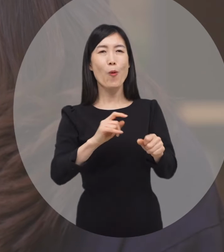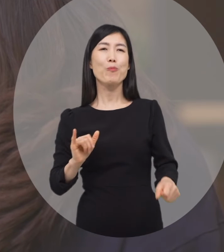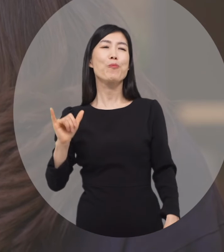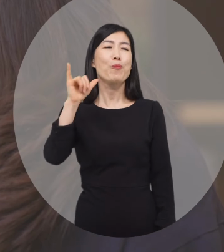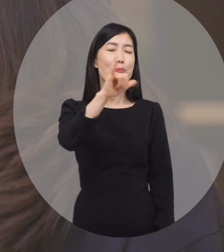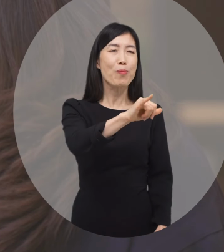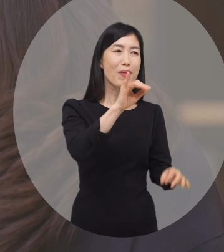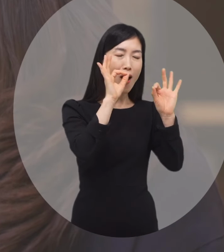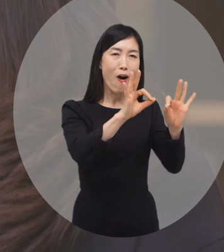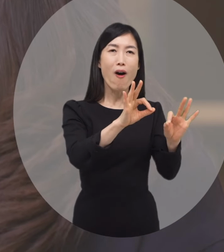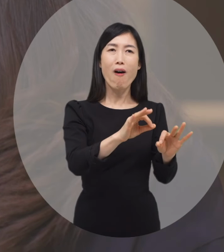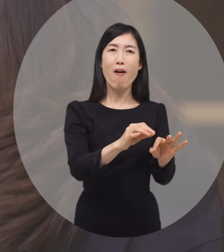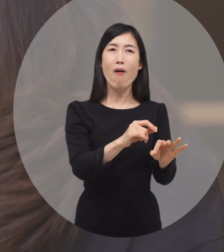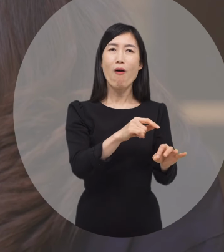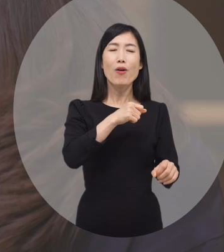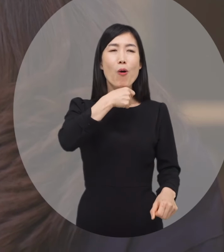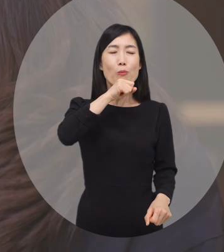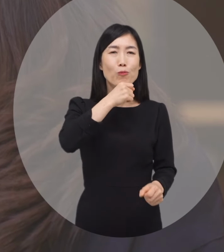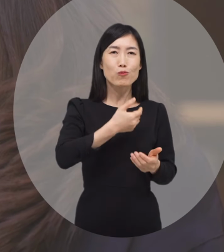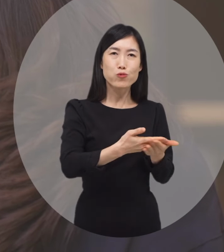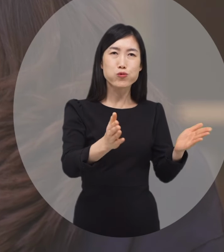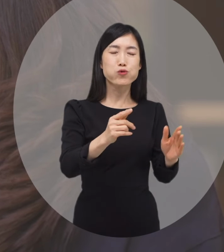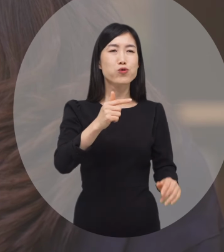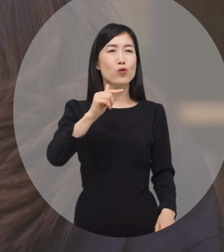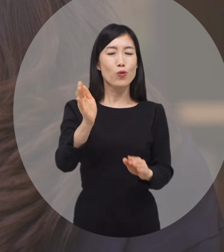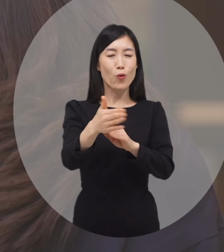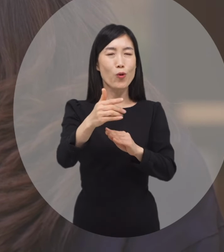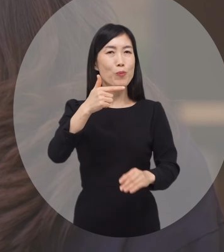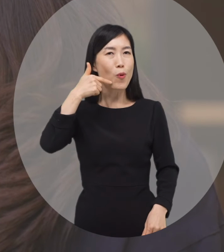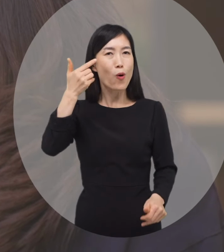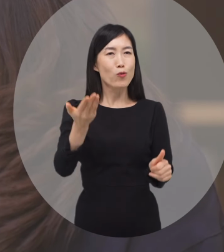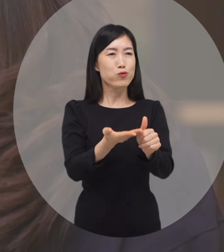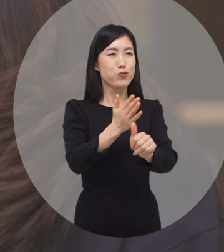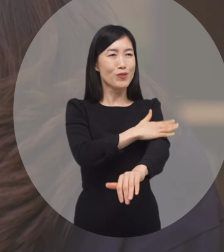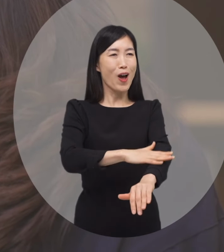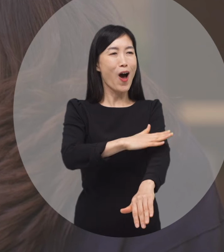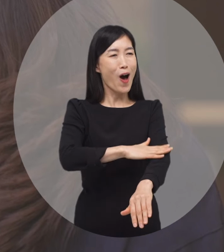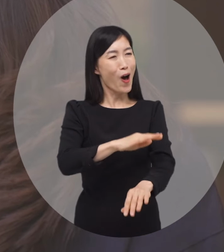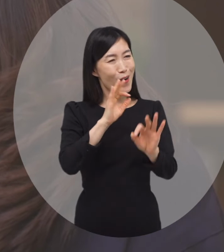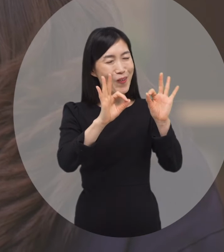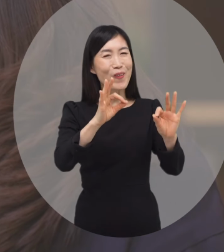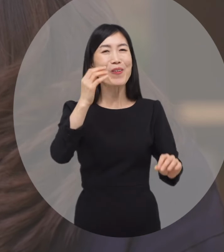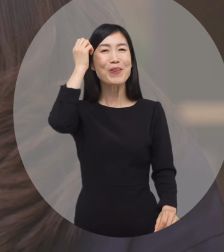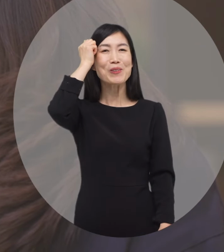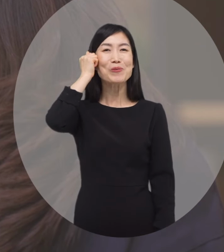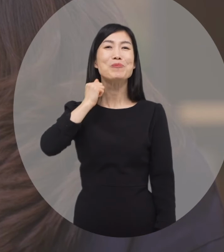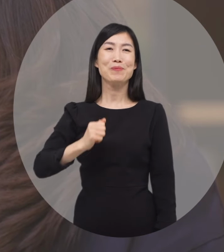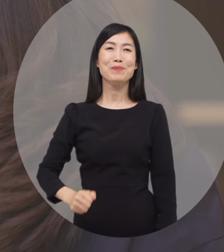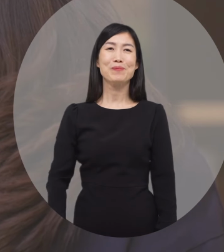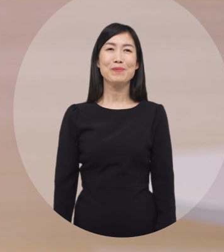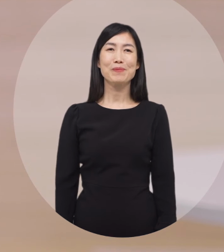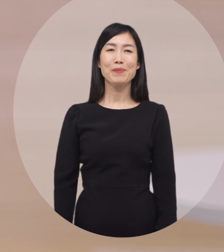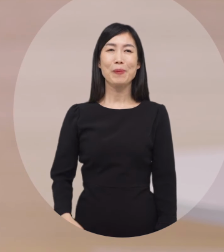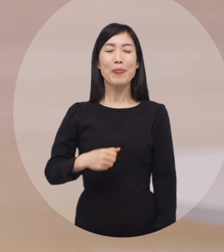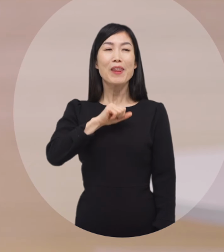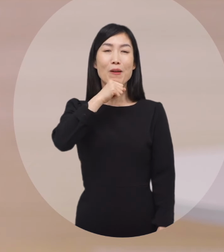저희가 나눠드린 염소와 메기를 잘 기르고 계셨던 그런 장면이 좀 기억에 많이 남는 것